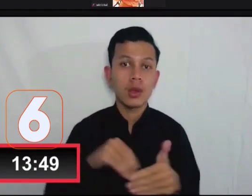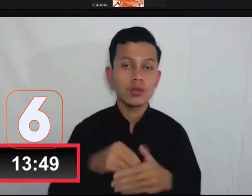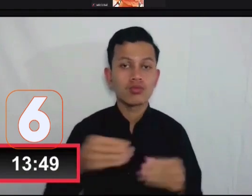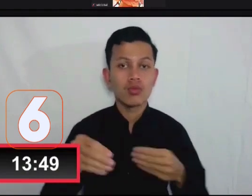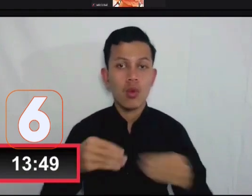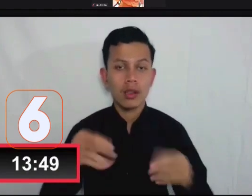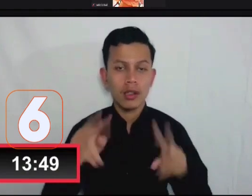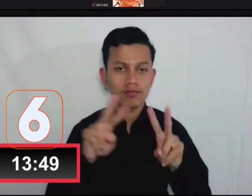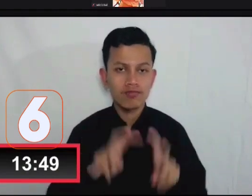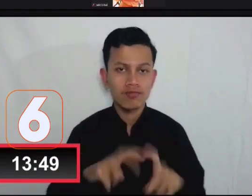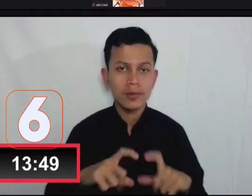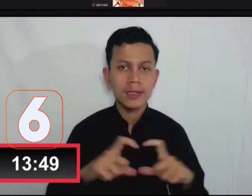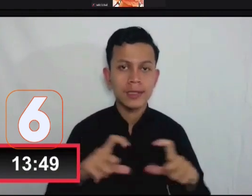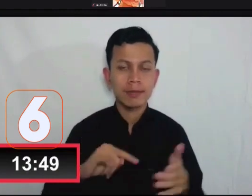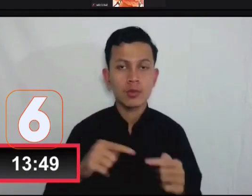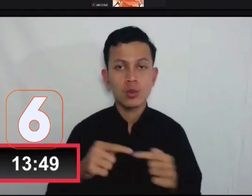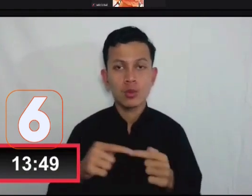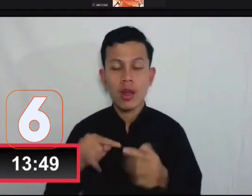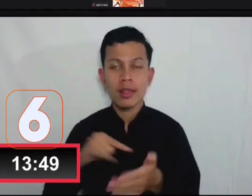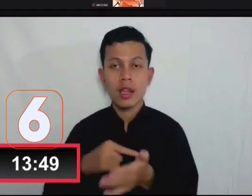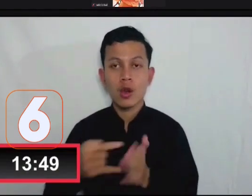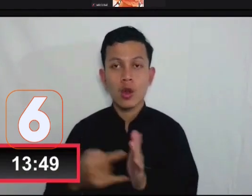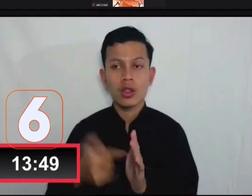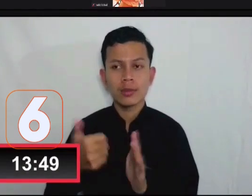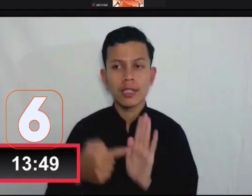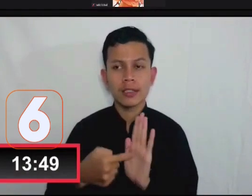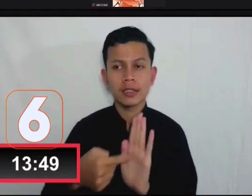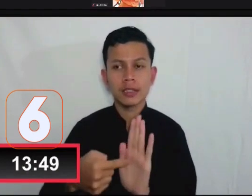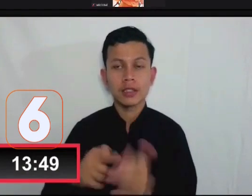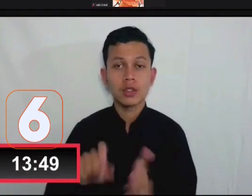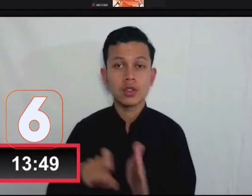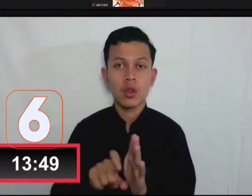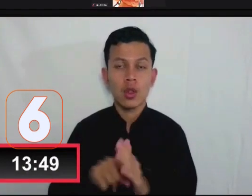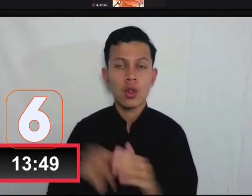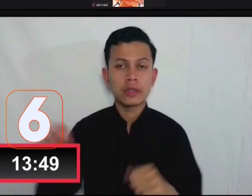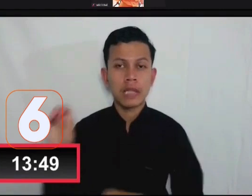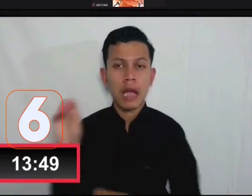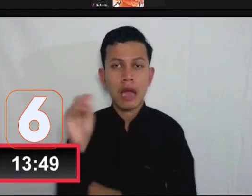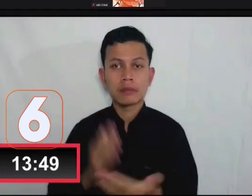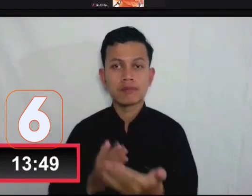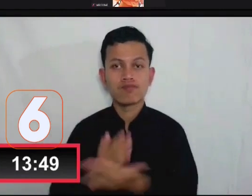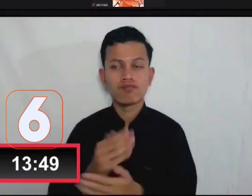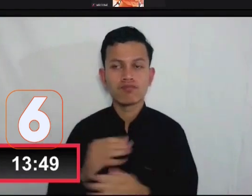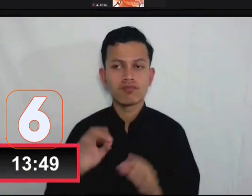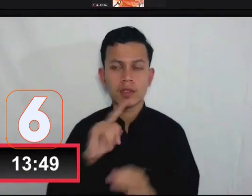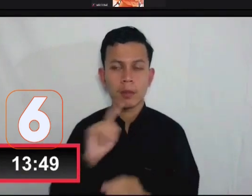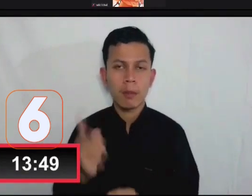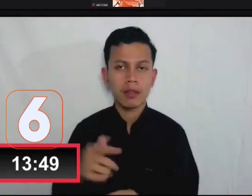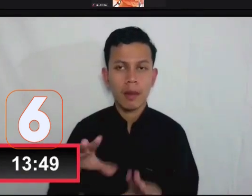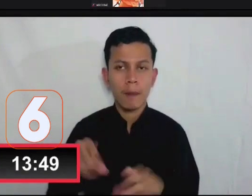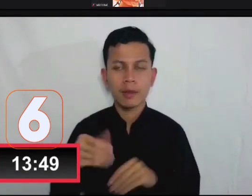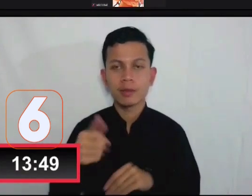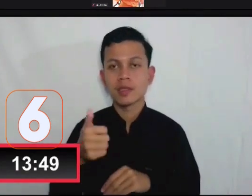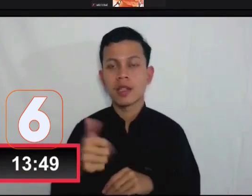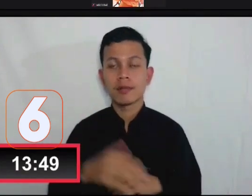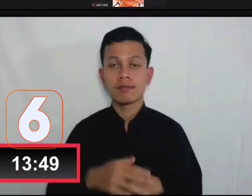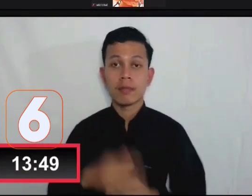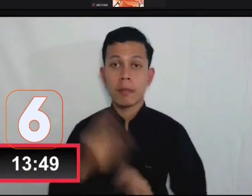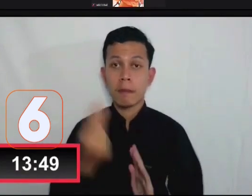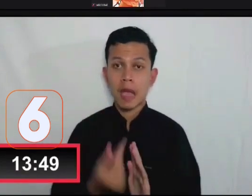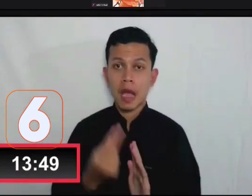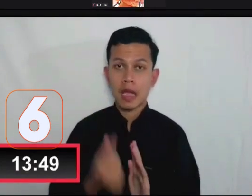teknologi yang mampu mengungkap data pelanggaran atau kejahatan dengan cepat dan akurat dengan demikian beban pembiayaan dalam proses